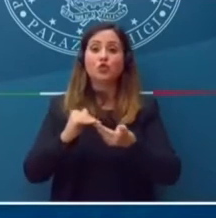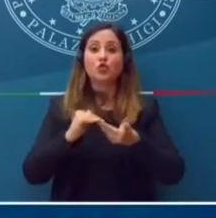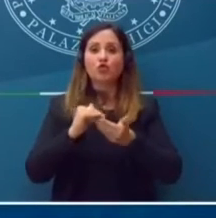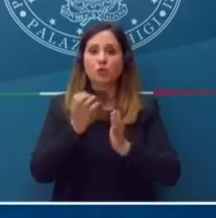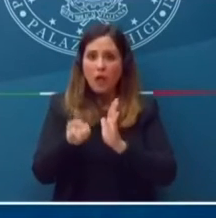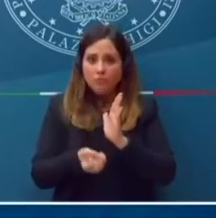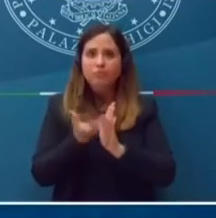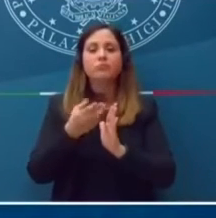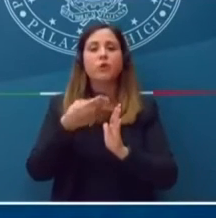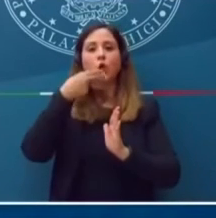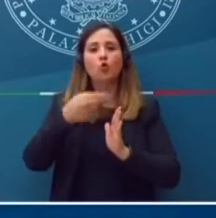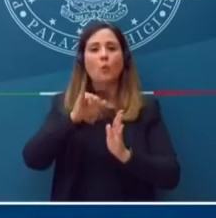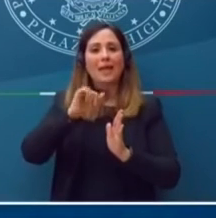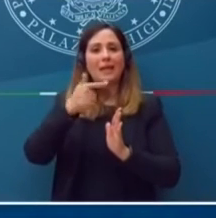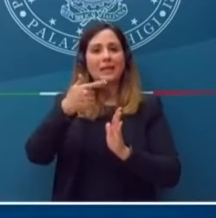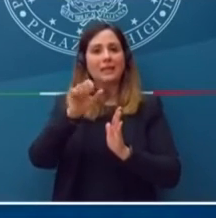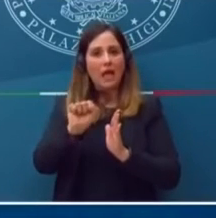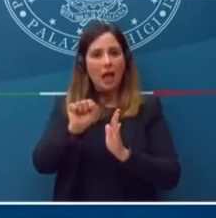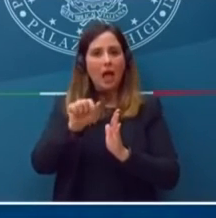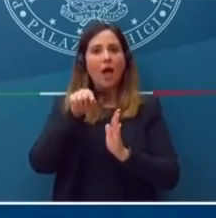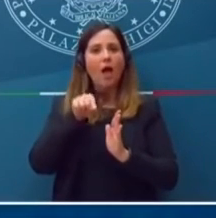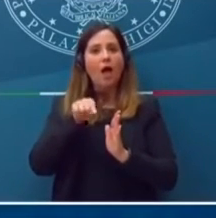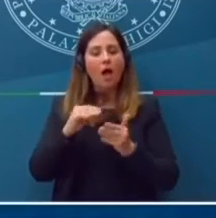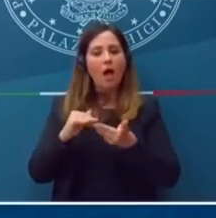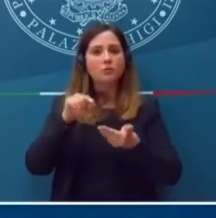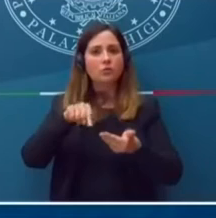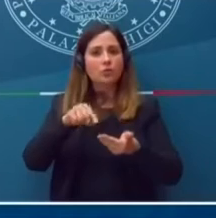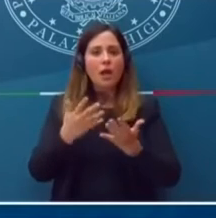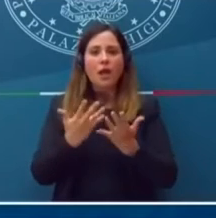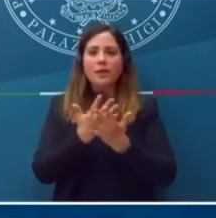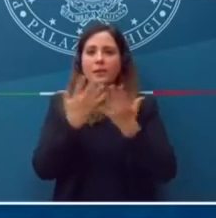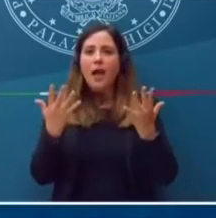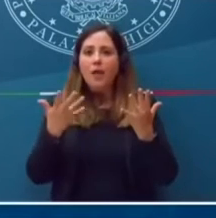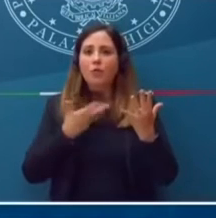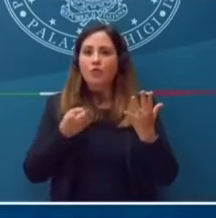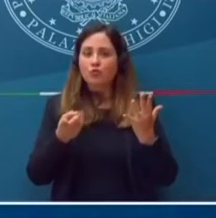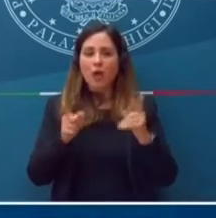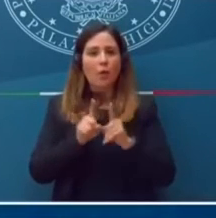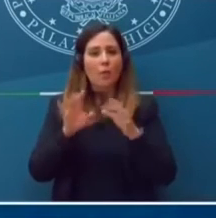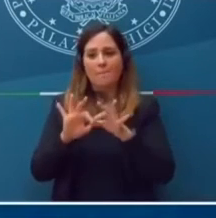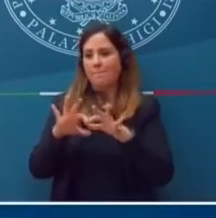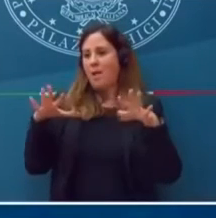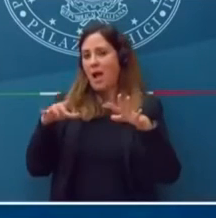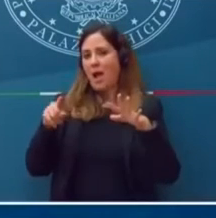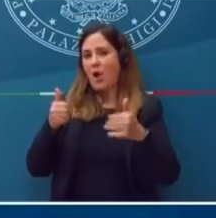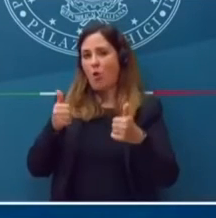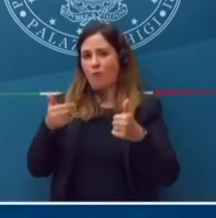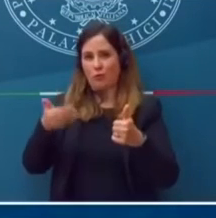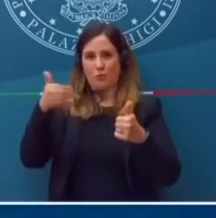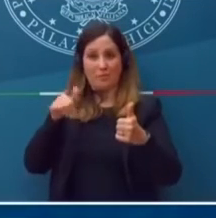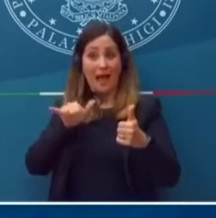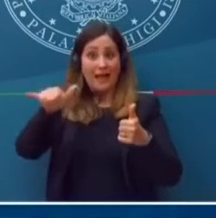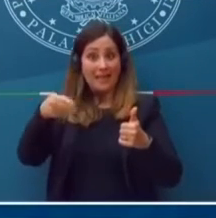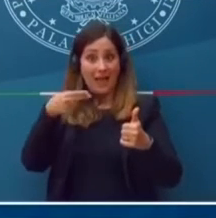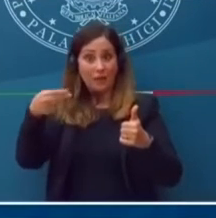ITA, che necessariamente avrà una forte discontinuità rispetto alla precedente Alitalia,